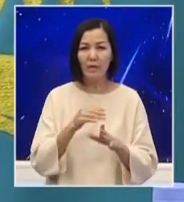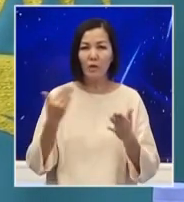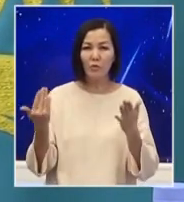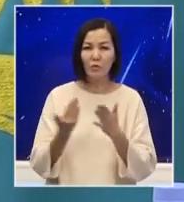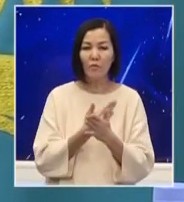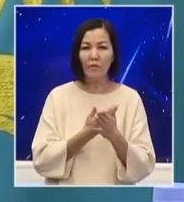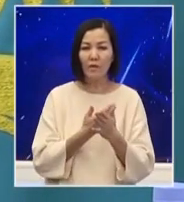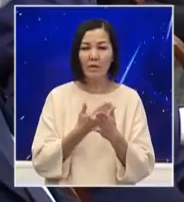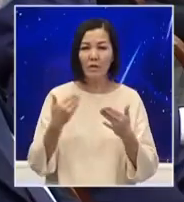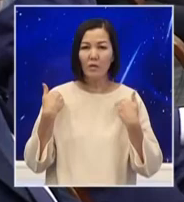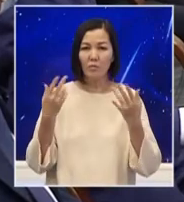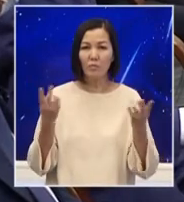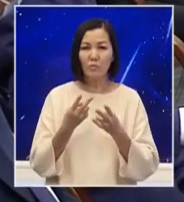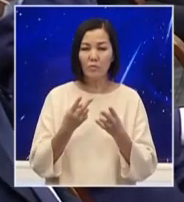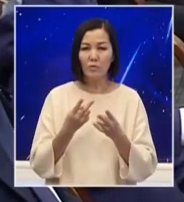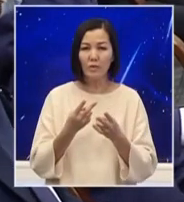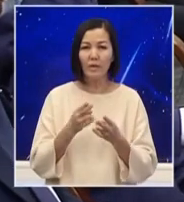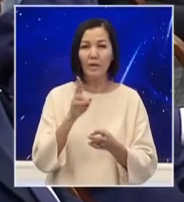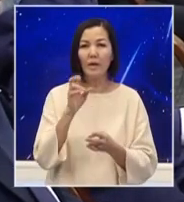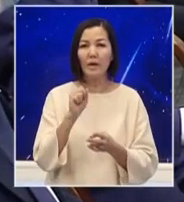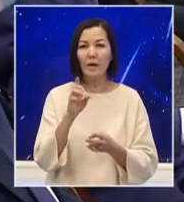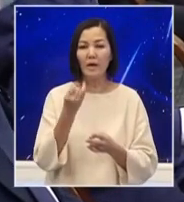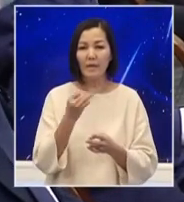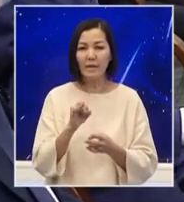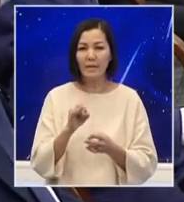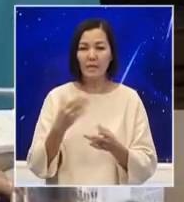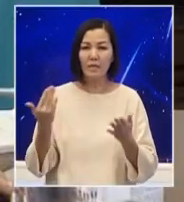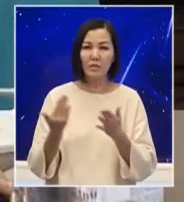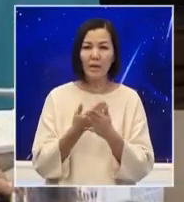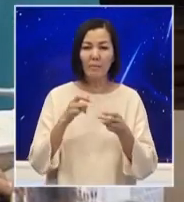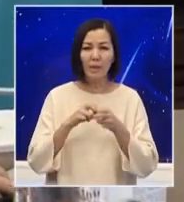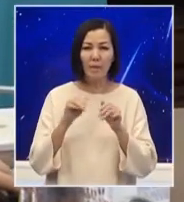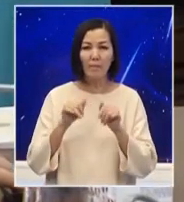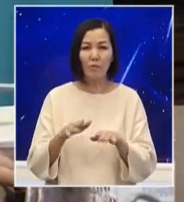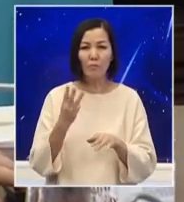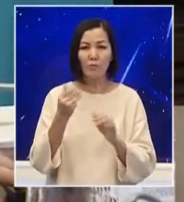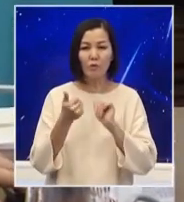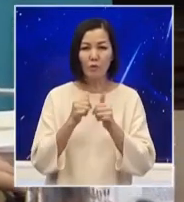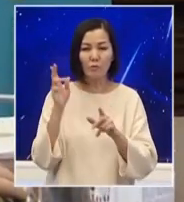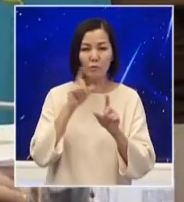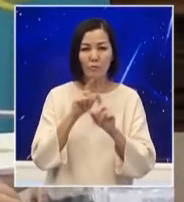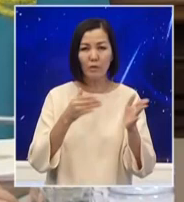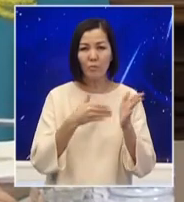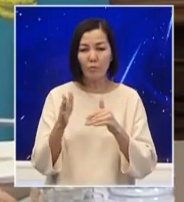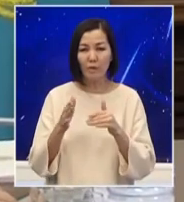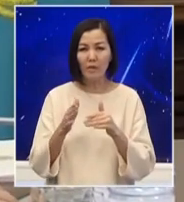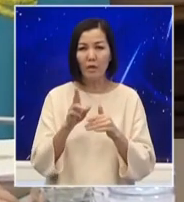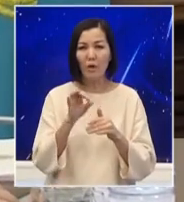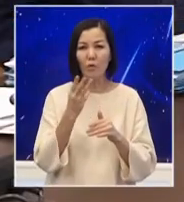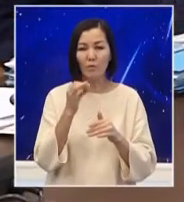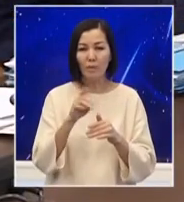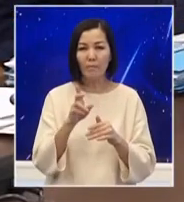вот этот презентация сделать. Қарасай қуаттаудан әйтсе де шешілмей жатқан мәселе жетеді. Бірі үш ауысымды мектепті жою. Ол үшін Қошманбет